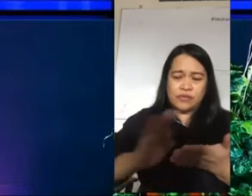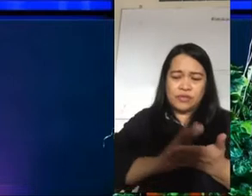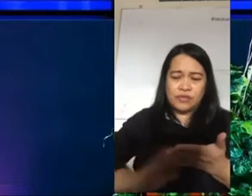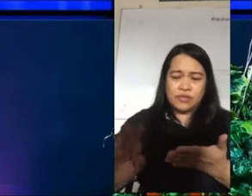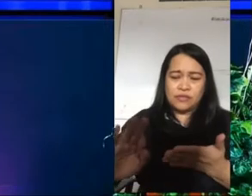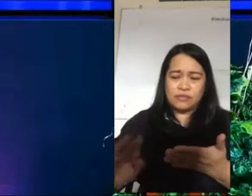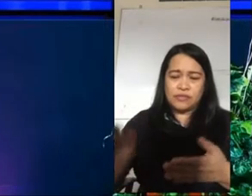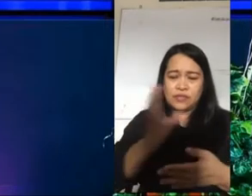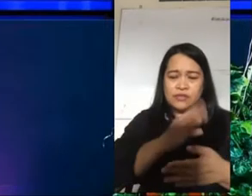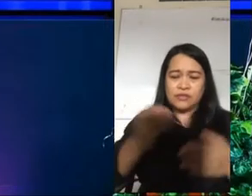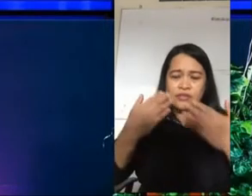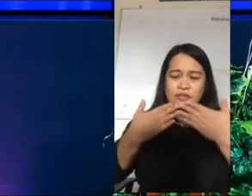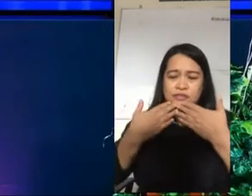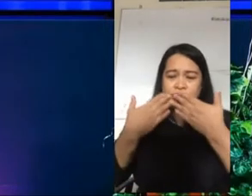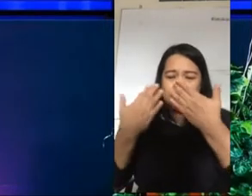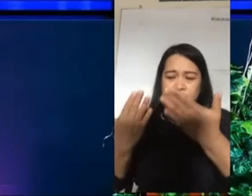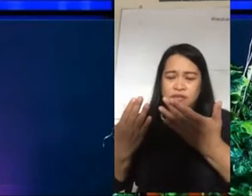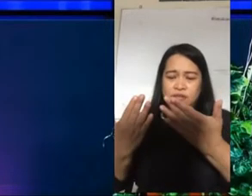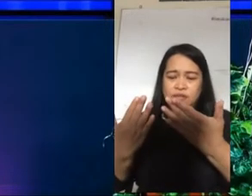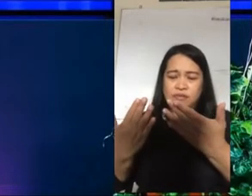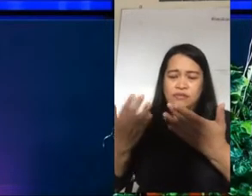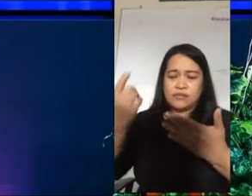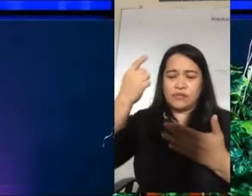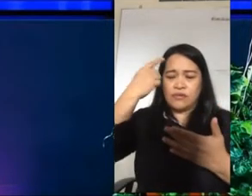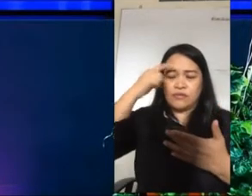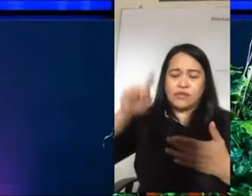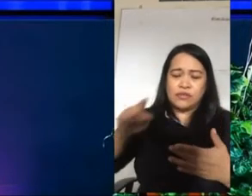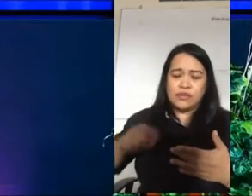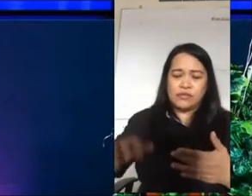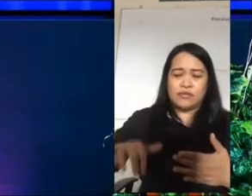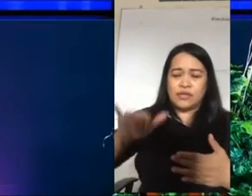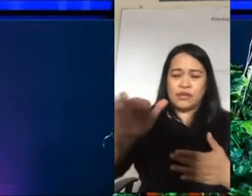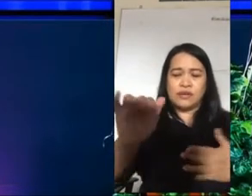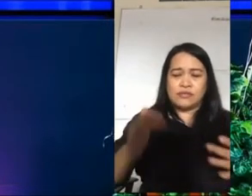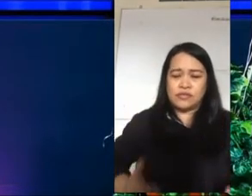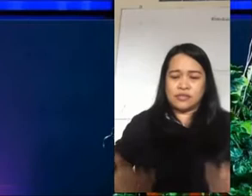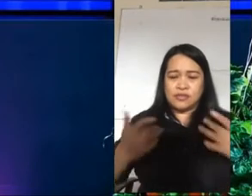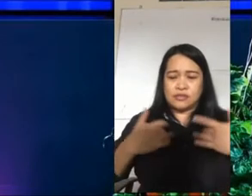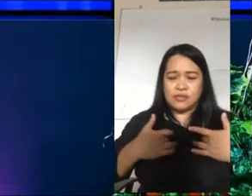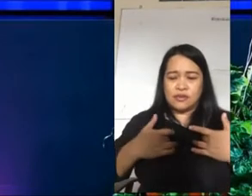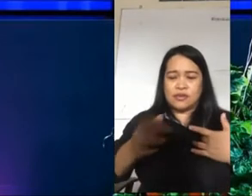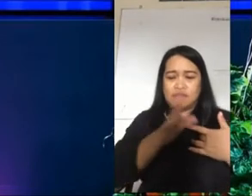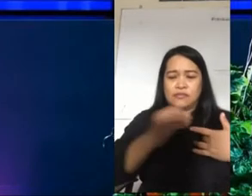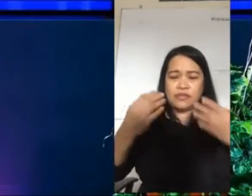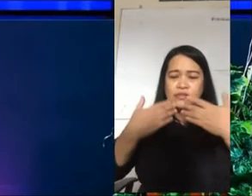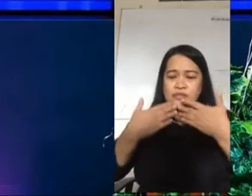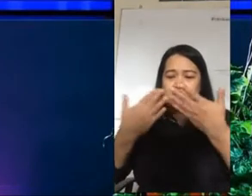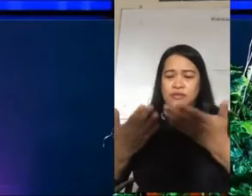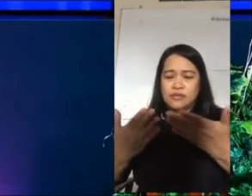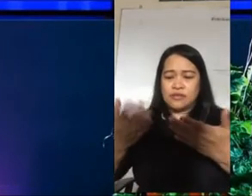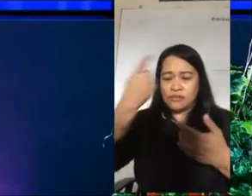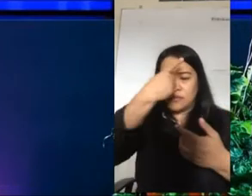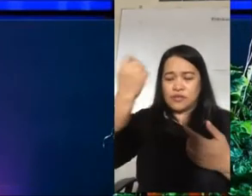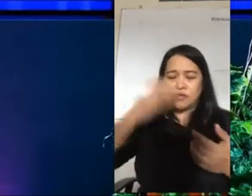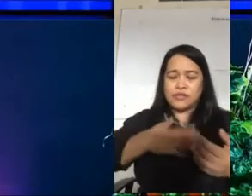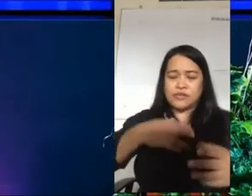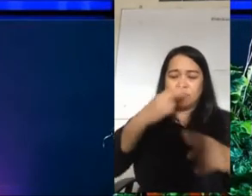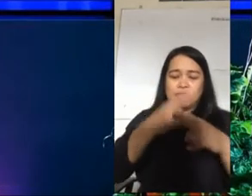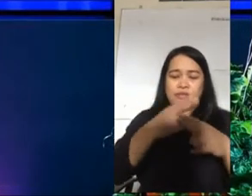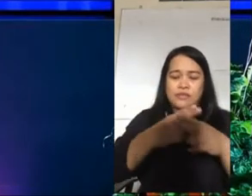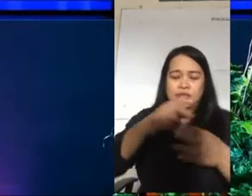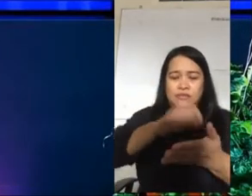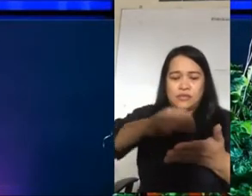Salamat po, Panginoong Jesus, sa buhay na walang hanggan. At salamat po, dahil ang aking pangalan ay sinulat